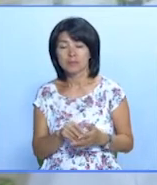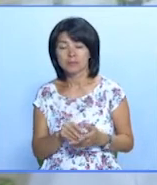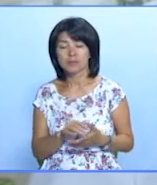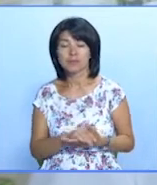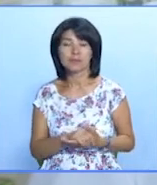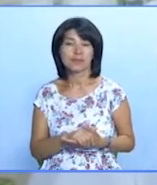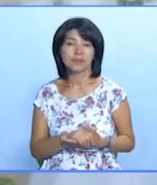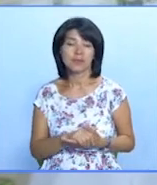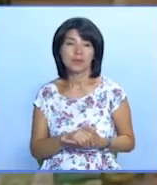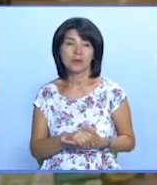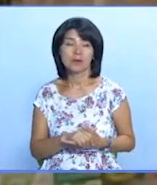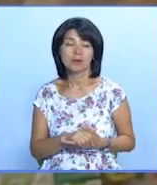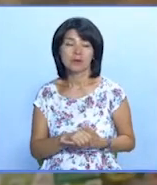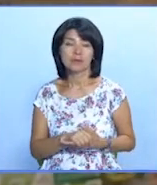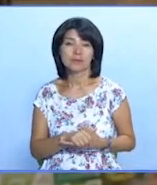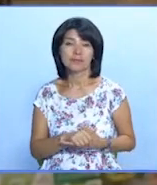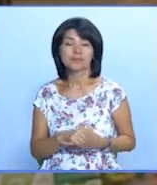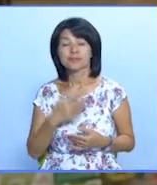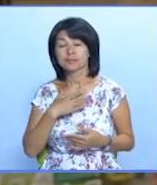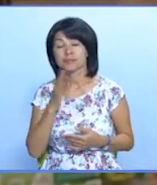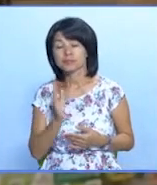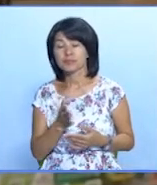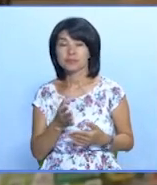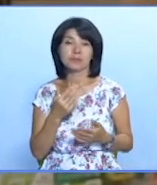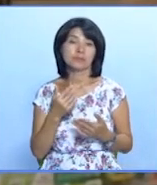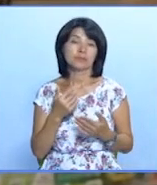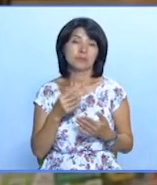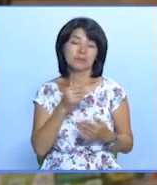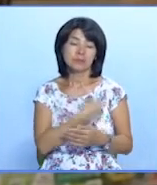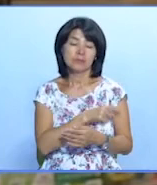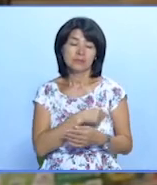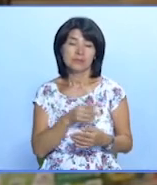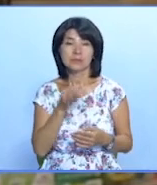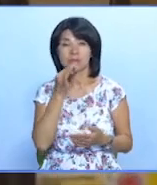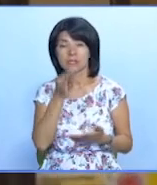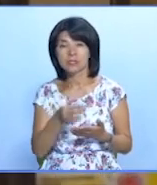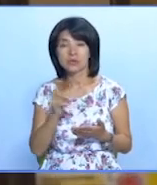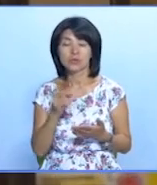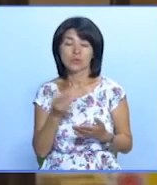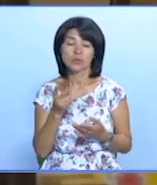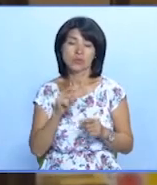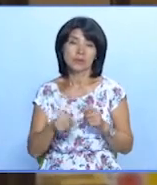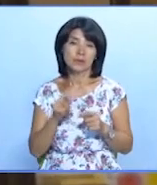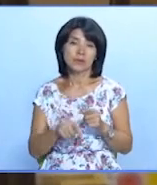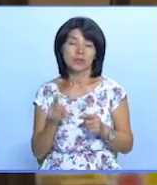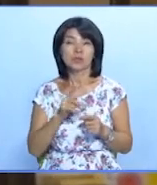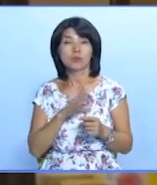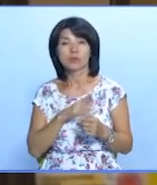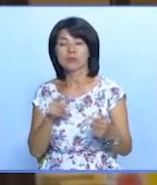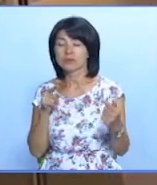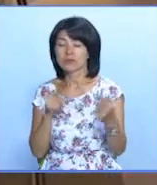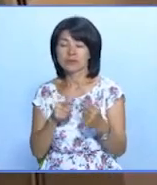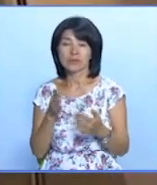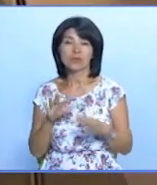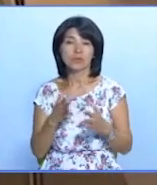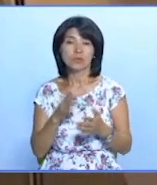будем отпускать лимитированно. Дәріхана қызметкерлері дәрі-дәрмекпен жағдай үнемі бақылауда екенін айтты. Антибиотиктер, вирусқа қарсы дәрілер аяқталатын